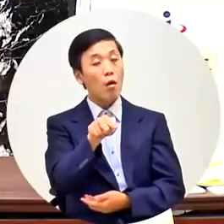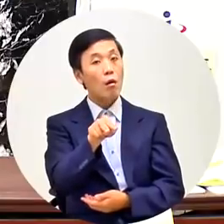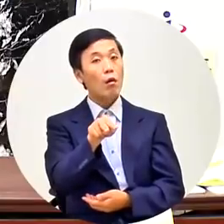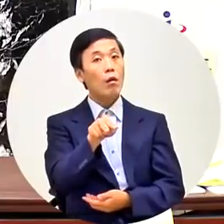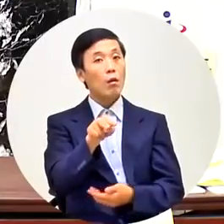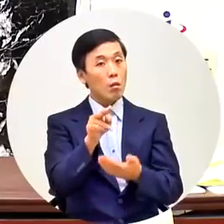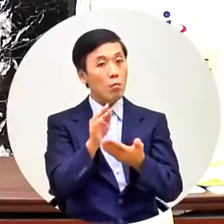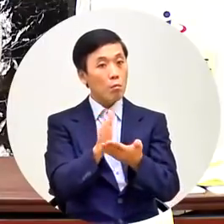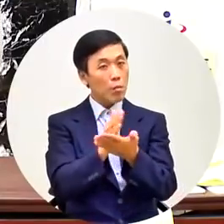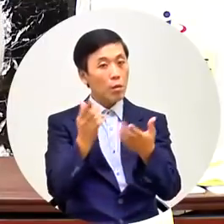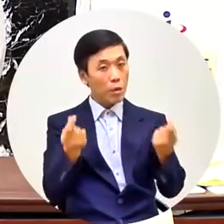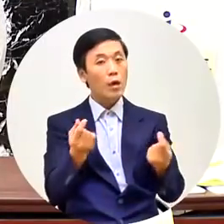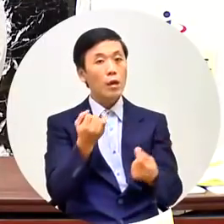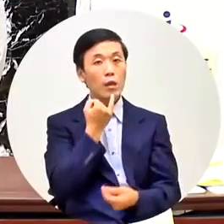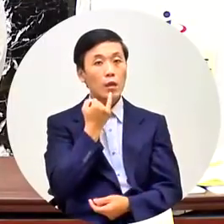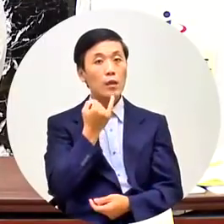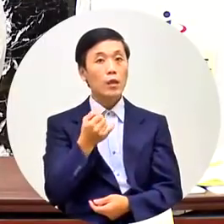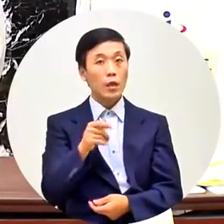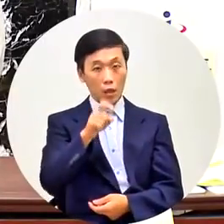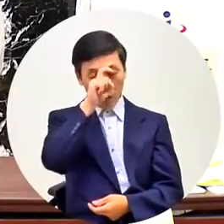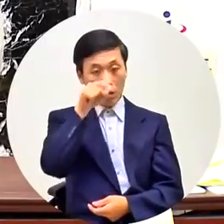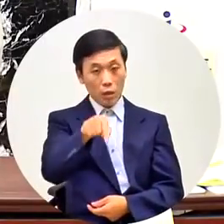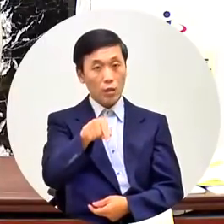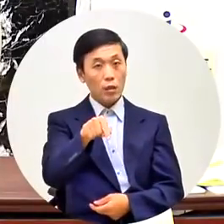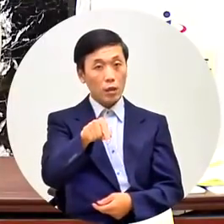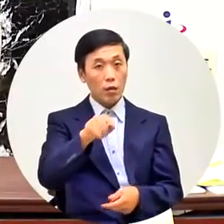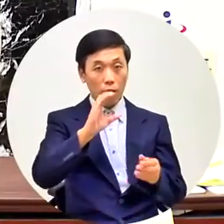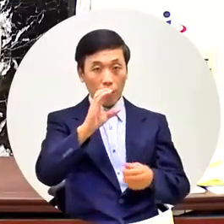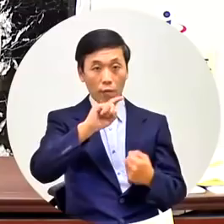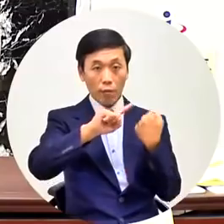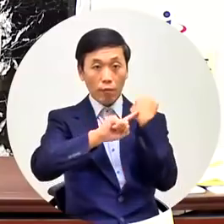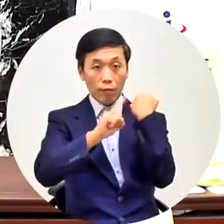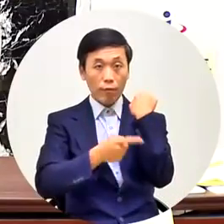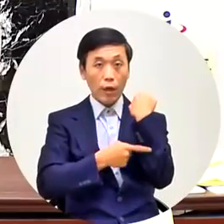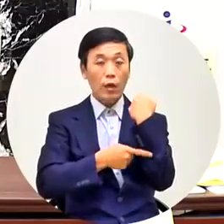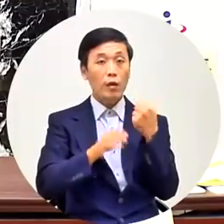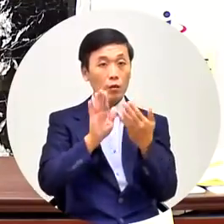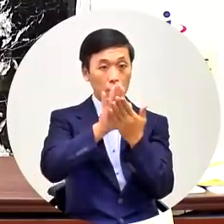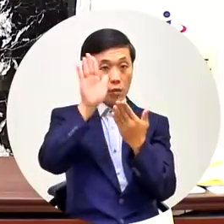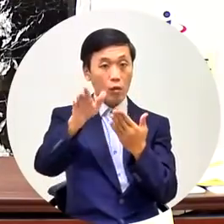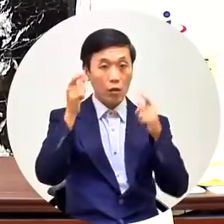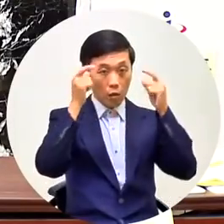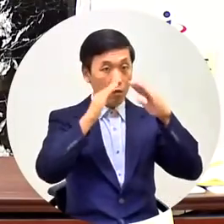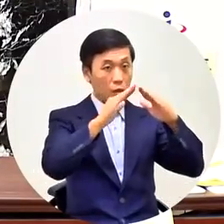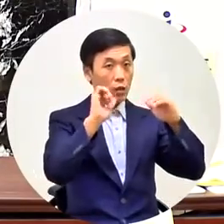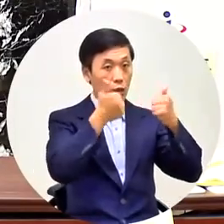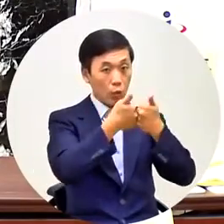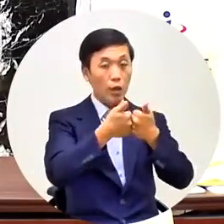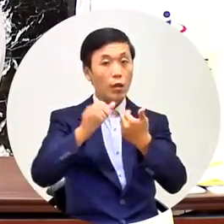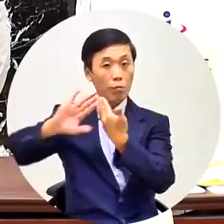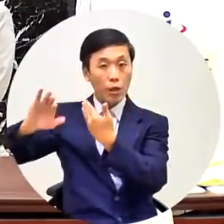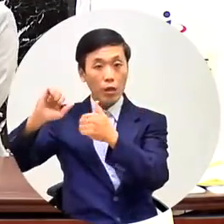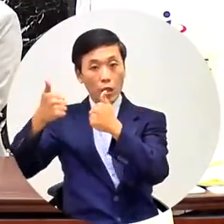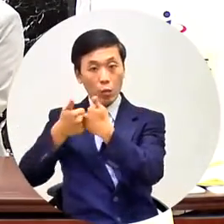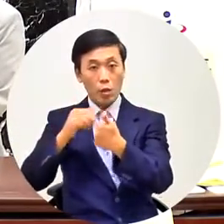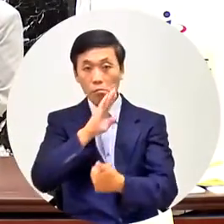些案例能够作为下次别的议会自己的议会高雄市议会跟别的议会的一个参考以这个来讲 这个